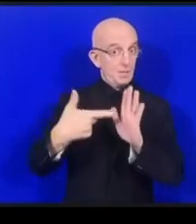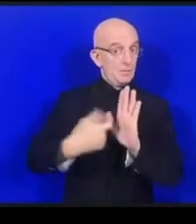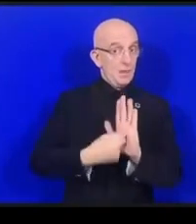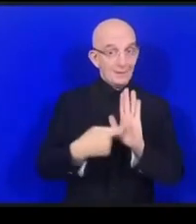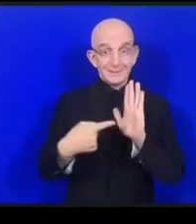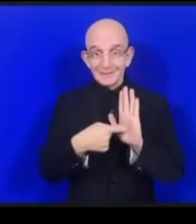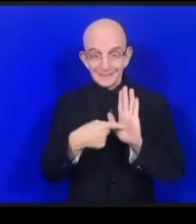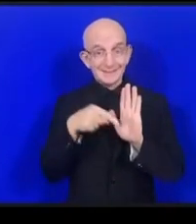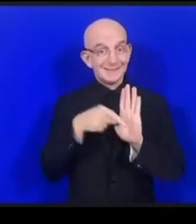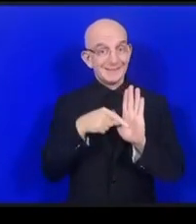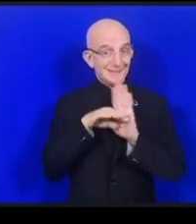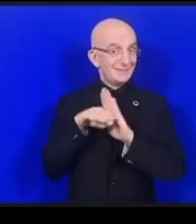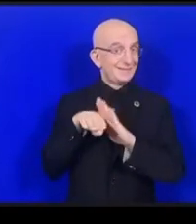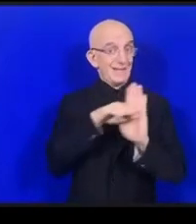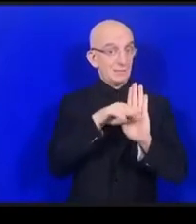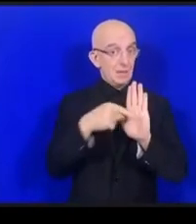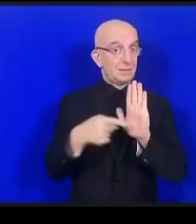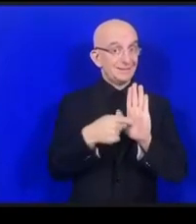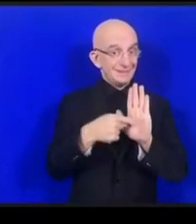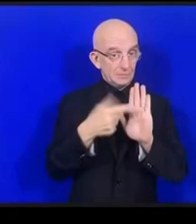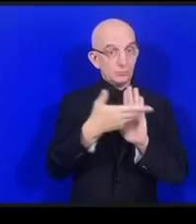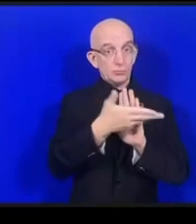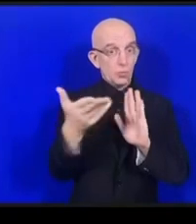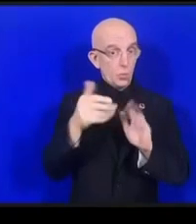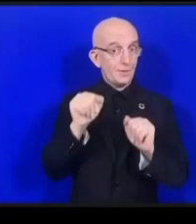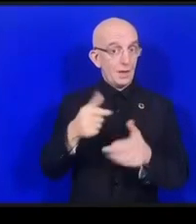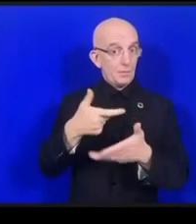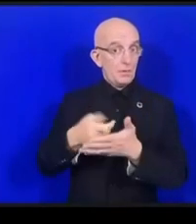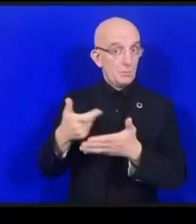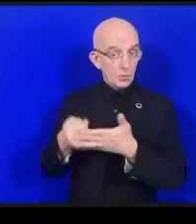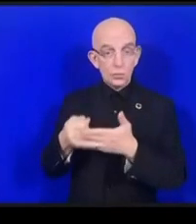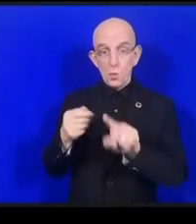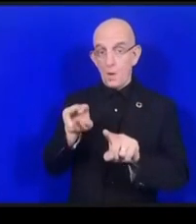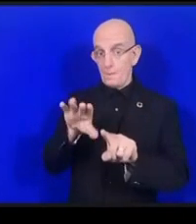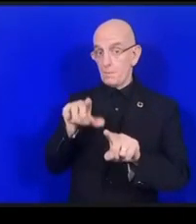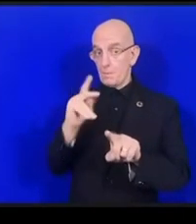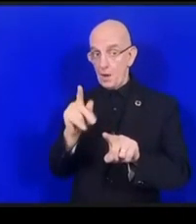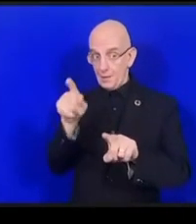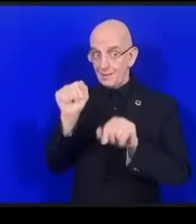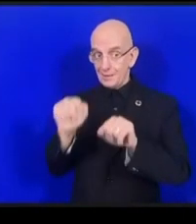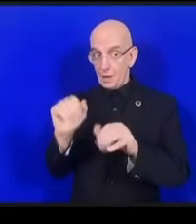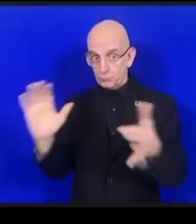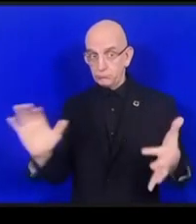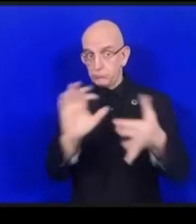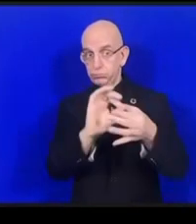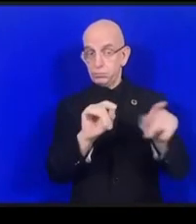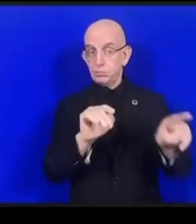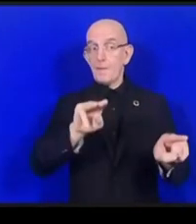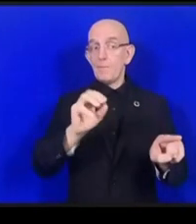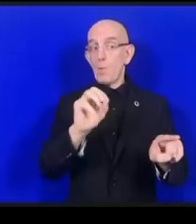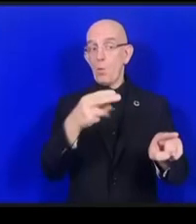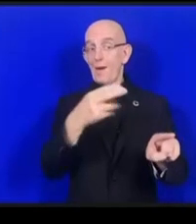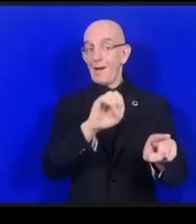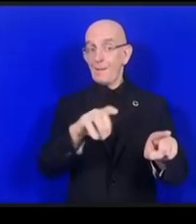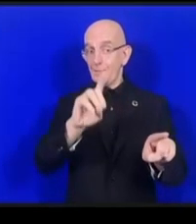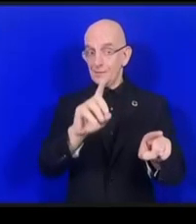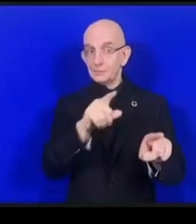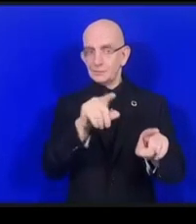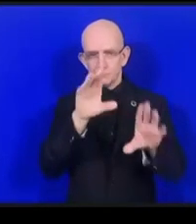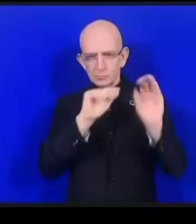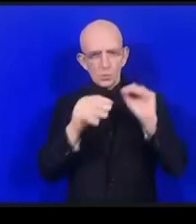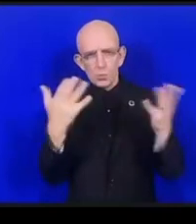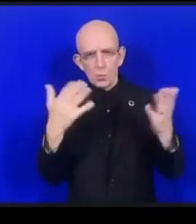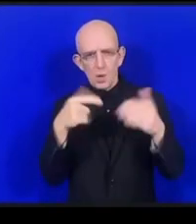стандарты по этому вопросу Так что может быть Маркус Вы могли бы связаться с мухамадом по вопросу госзакупок разделе